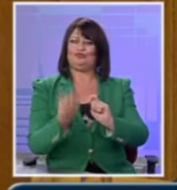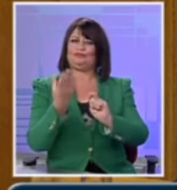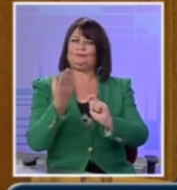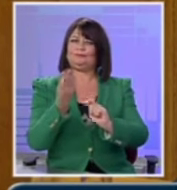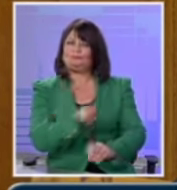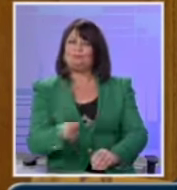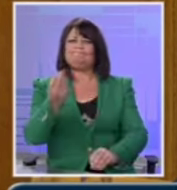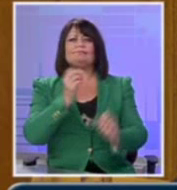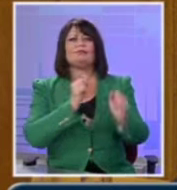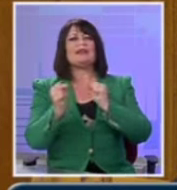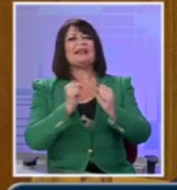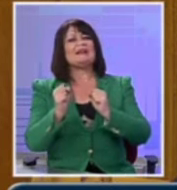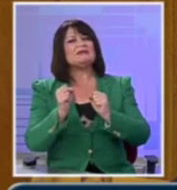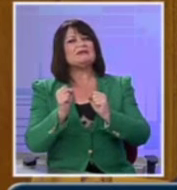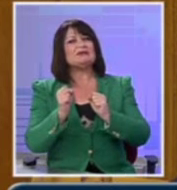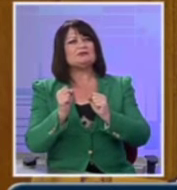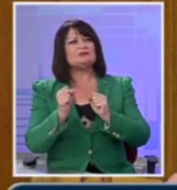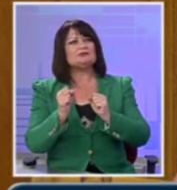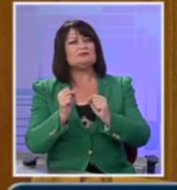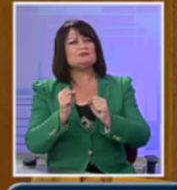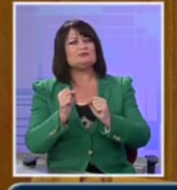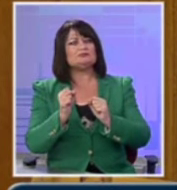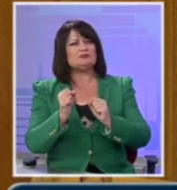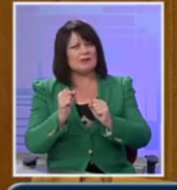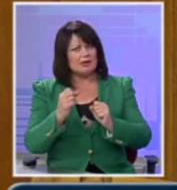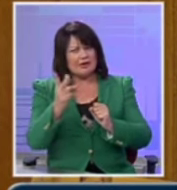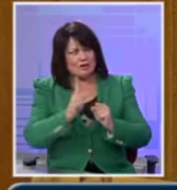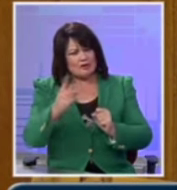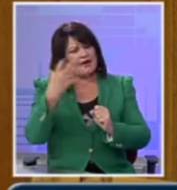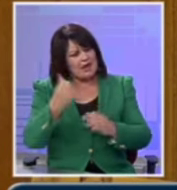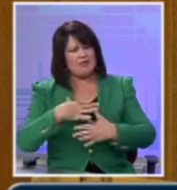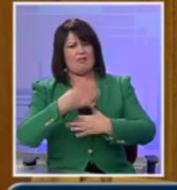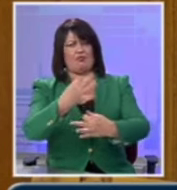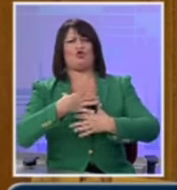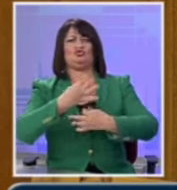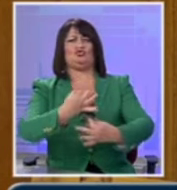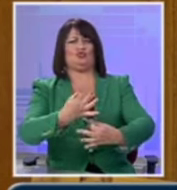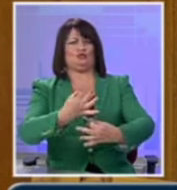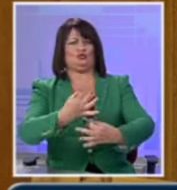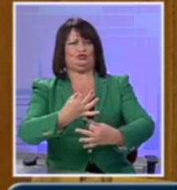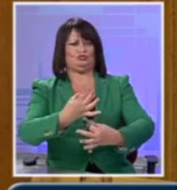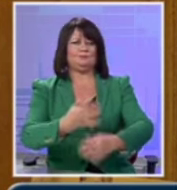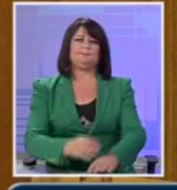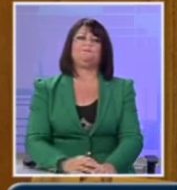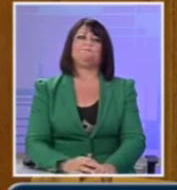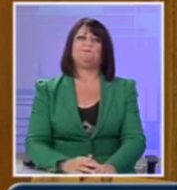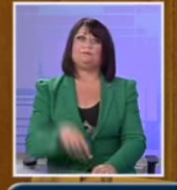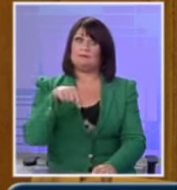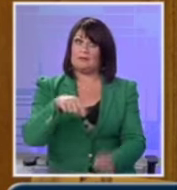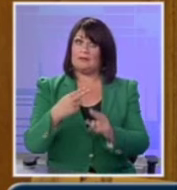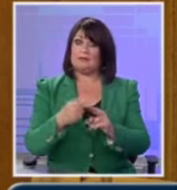υπέρβαση της κρίσης εκπροσώπησης που χαρακτηρίζει την ελληνική κοινωνία. Εδώ βεβαίως είναι και οι μεγάλες